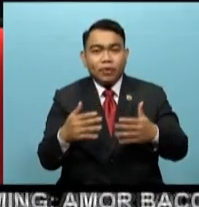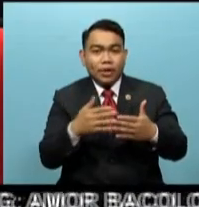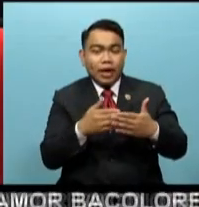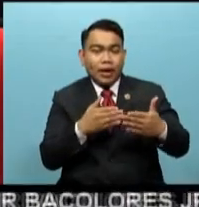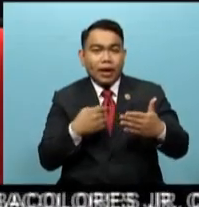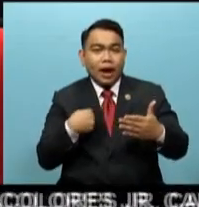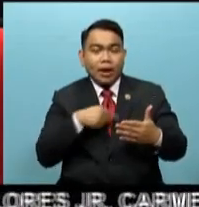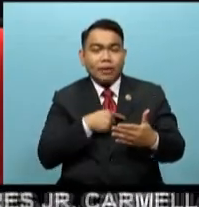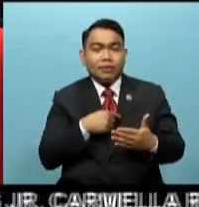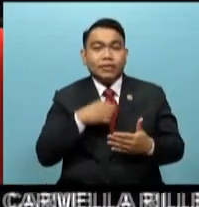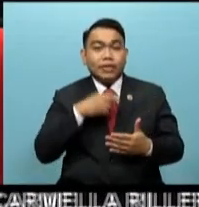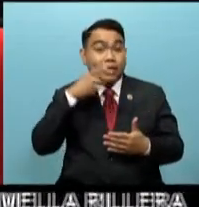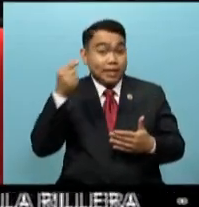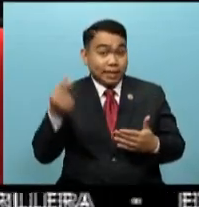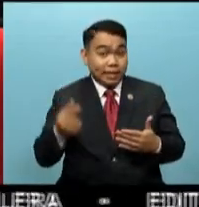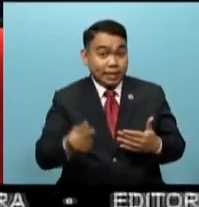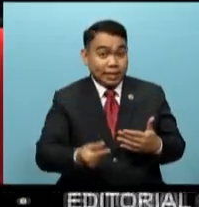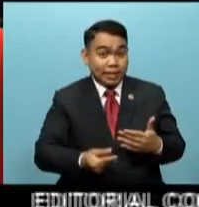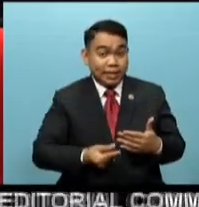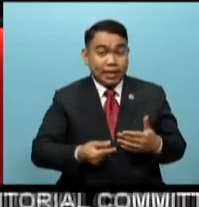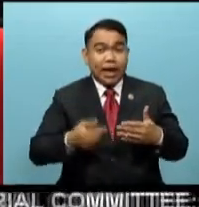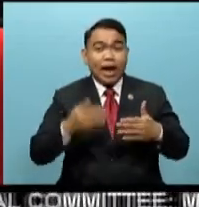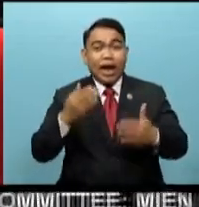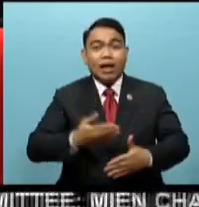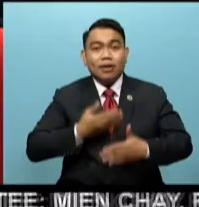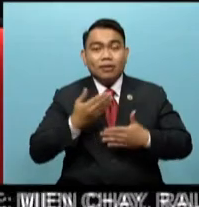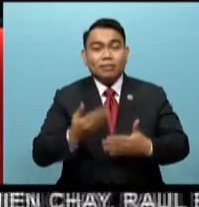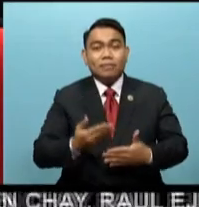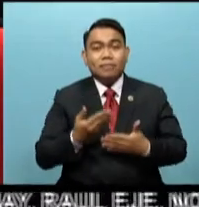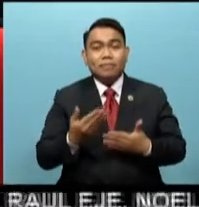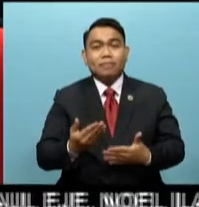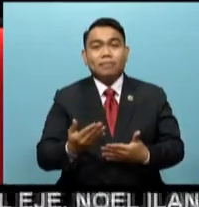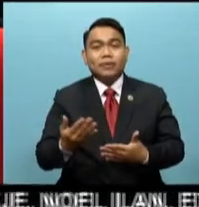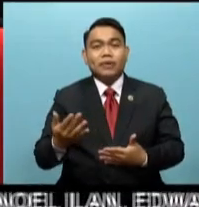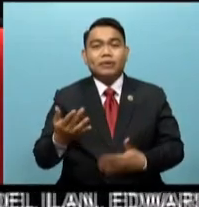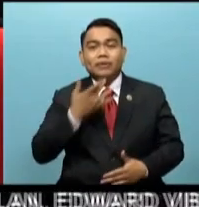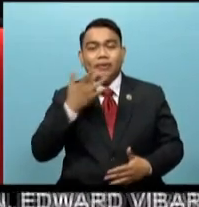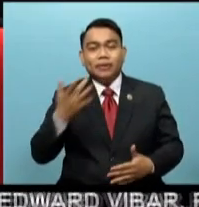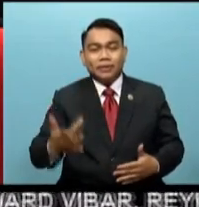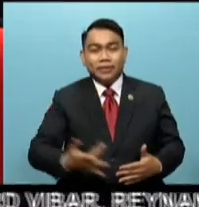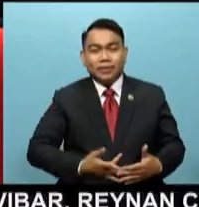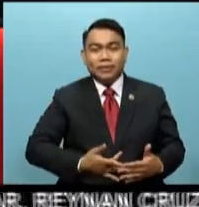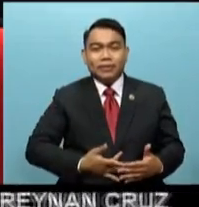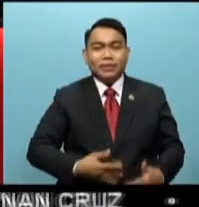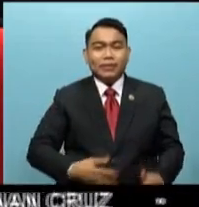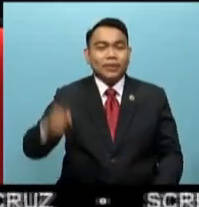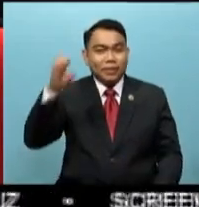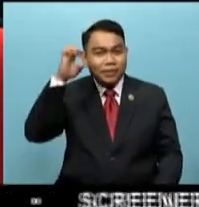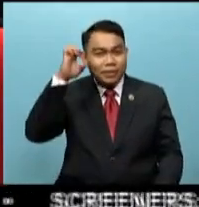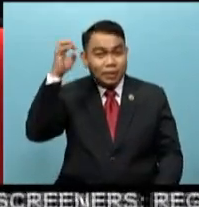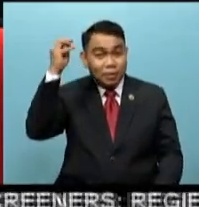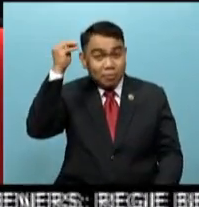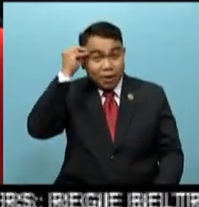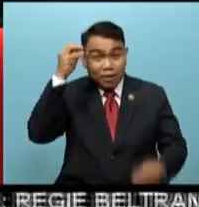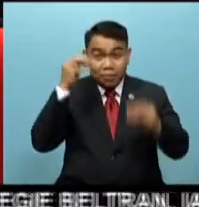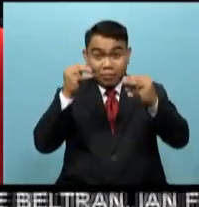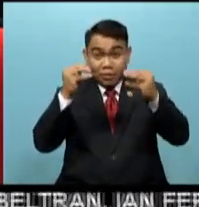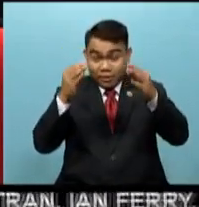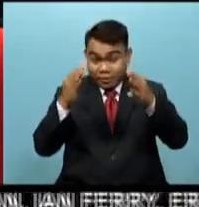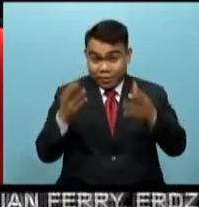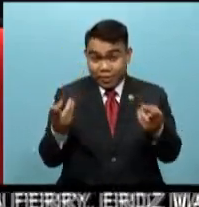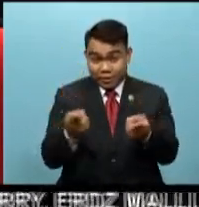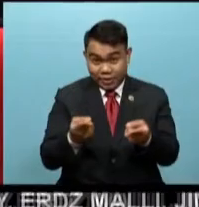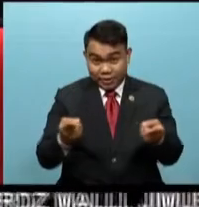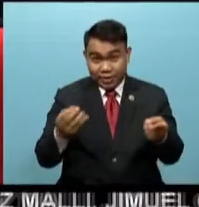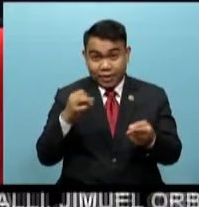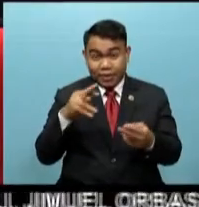nais po naming batiin ang maligayang kaarawan si kapatid na Erds Mali, isa sa mga ministro ng Ebanghelyo na kasama po namin sa